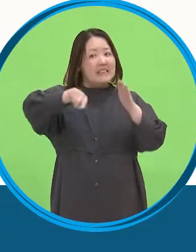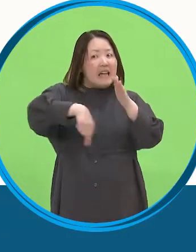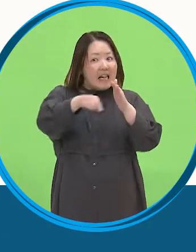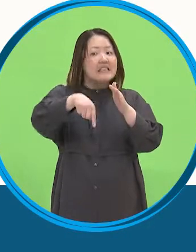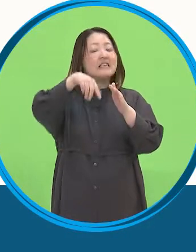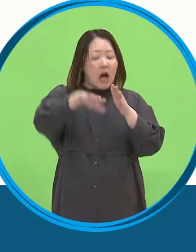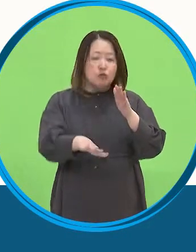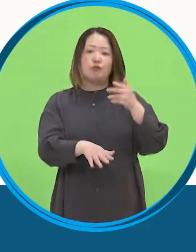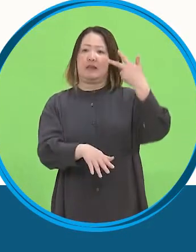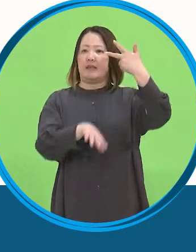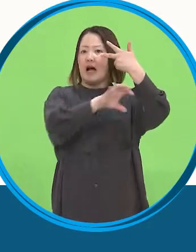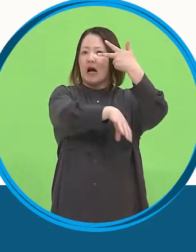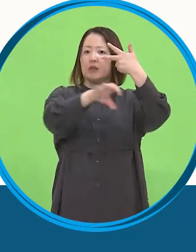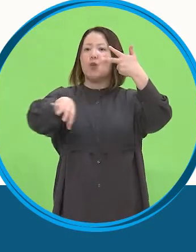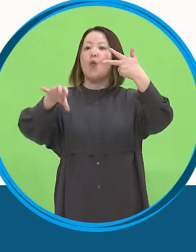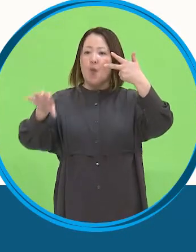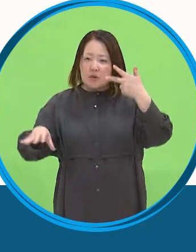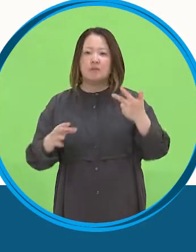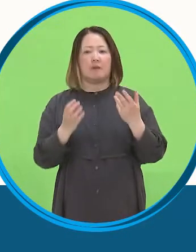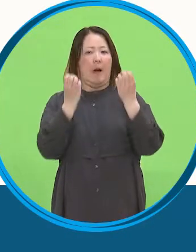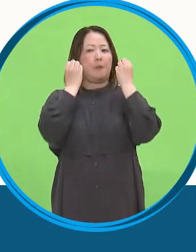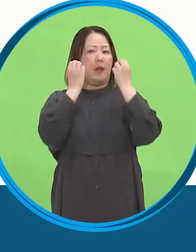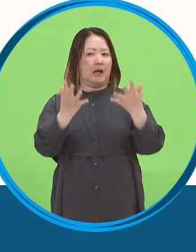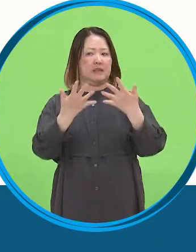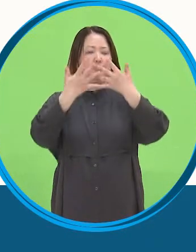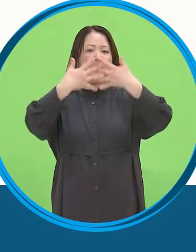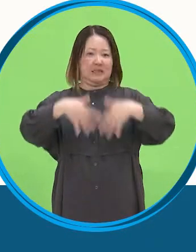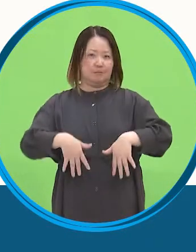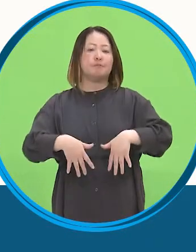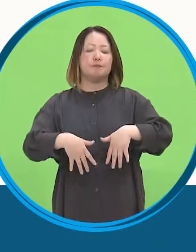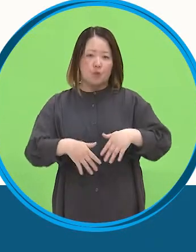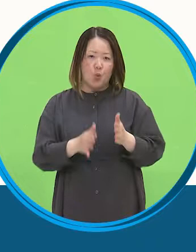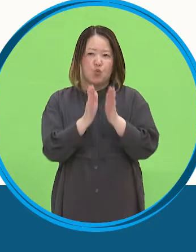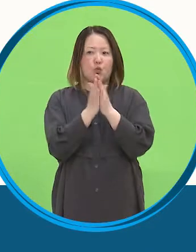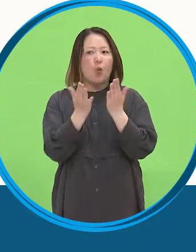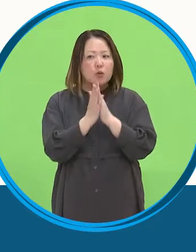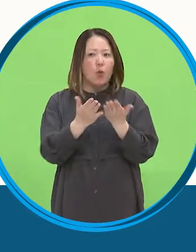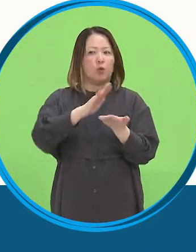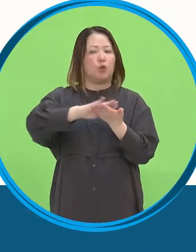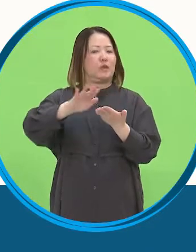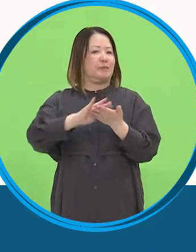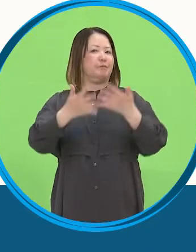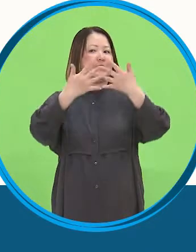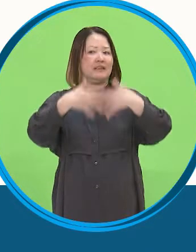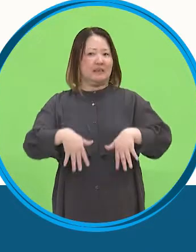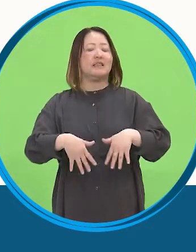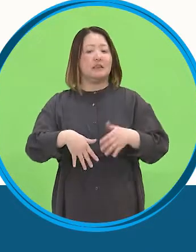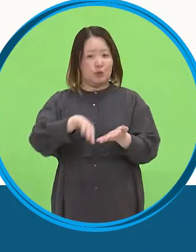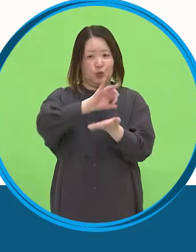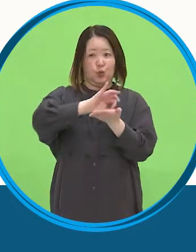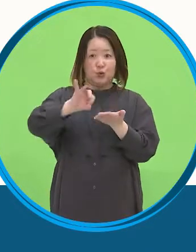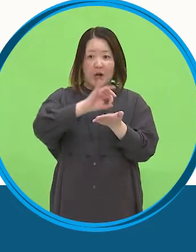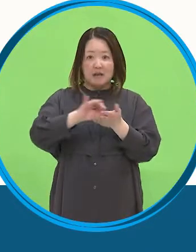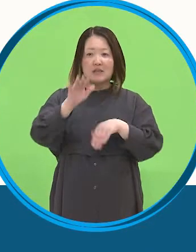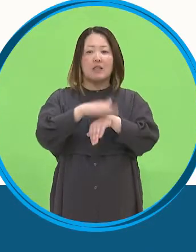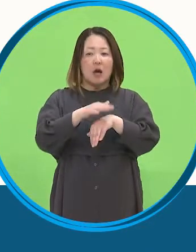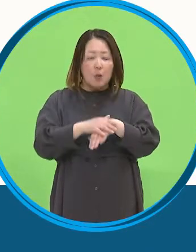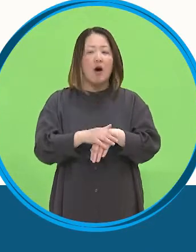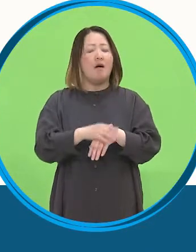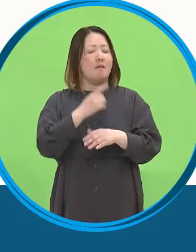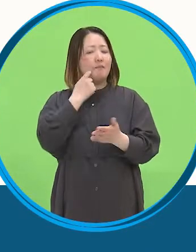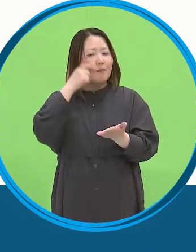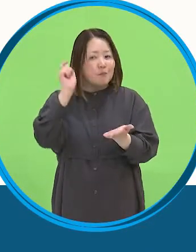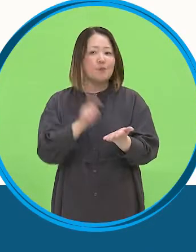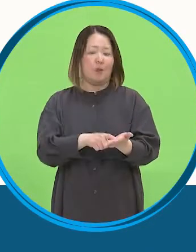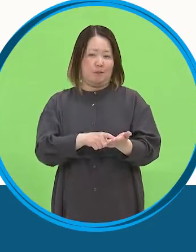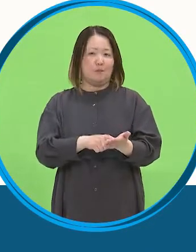呉市内にある全7カ所の市立図書館に設置されたニュームシーン、図書除菌機。使い方はと